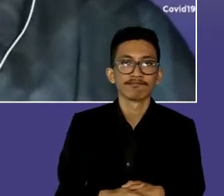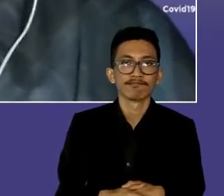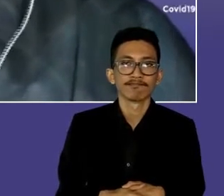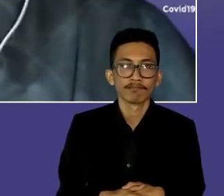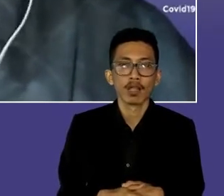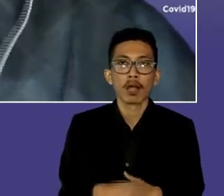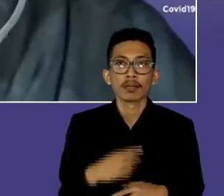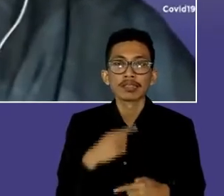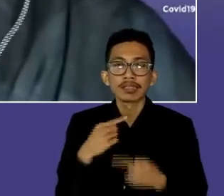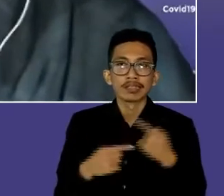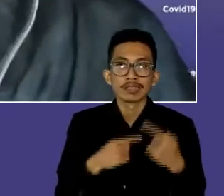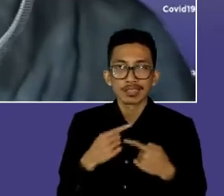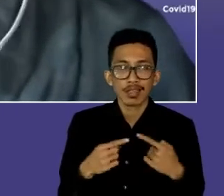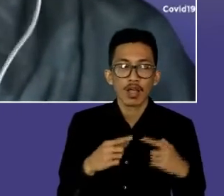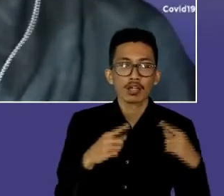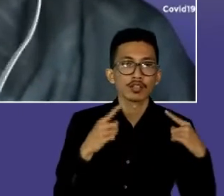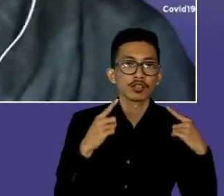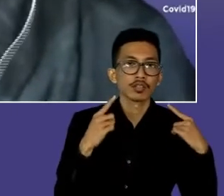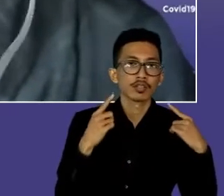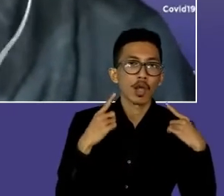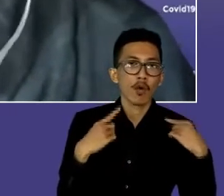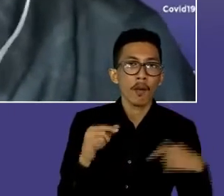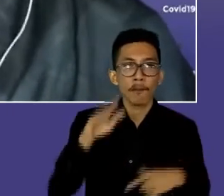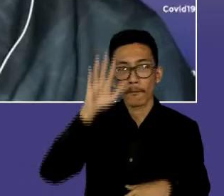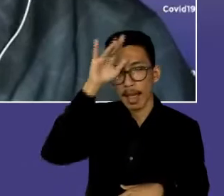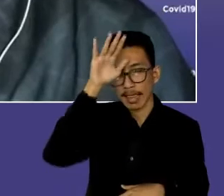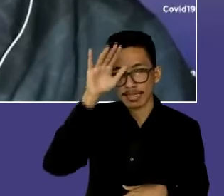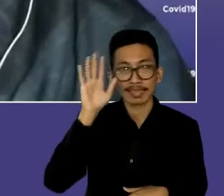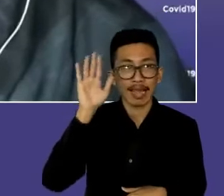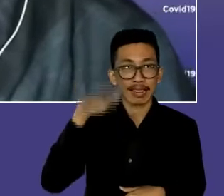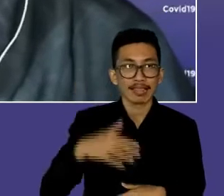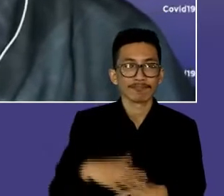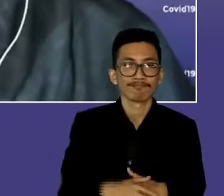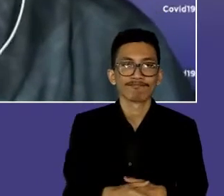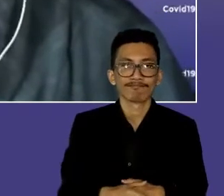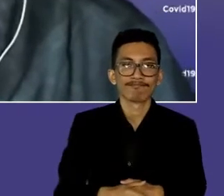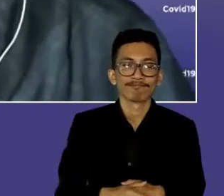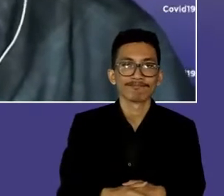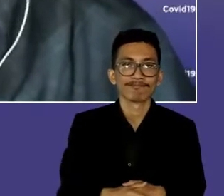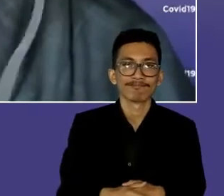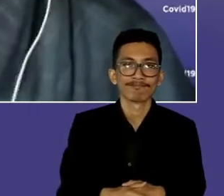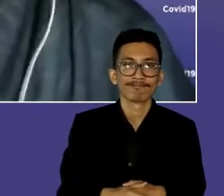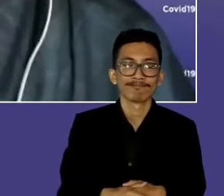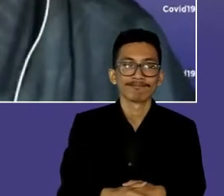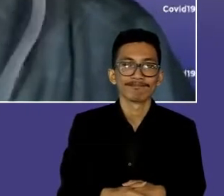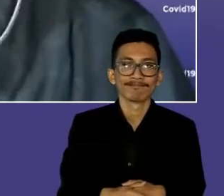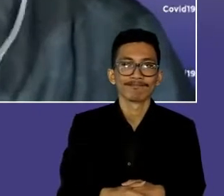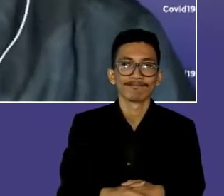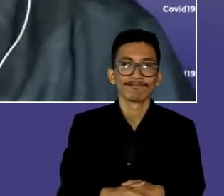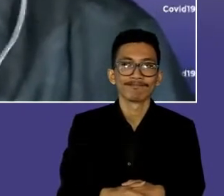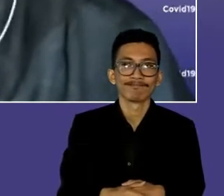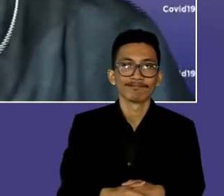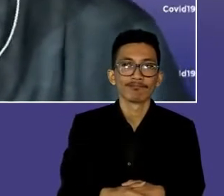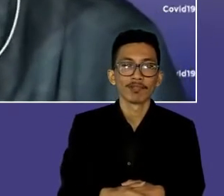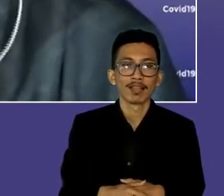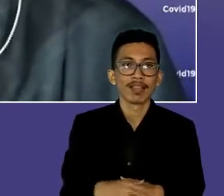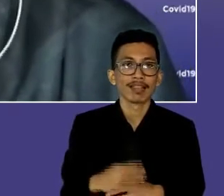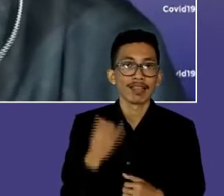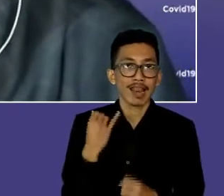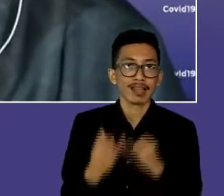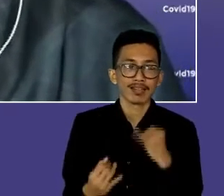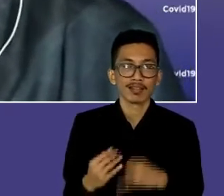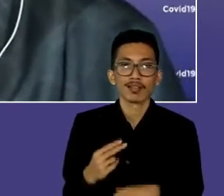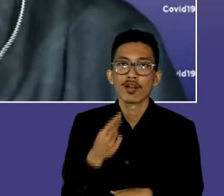kita belum bicara di luar Jawa Bali. Itu ceritanya agak berbeda lagi. Nextnya apa Dokter Dewi? Ya, terakhir adalah rekomendasi Dr.